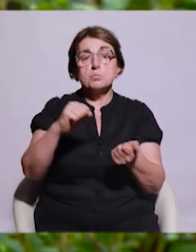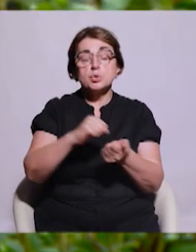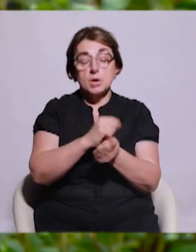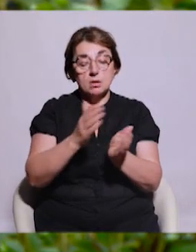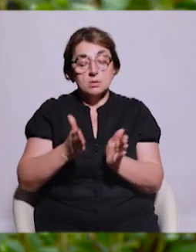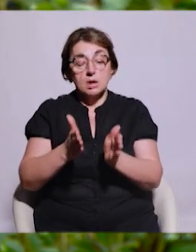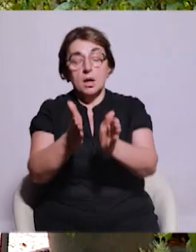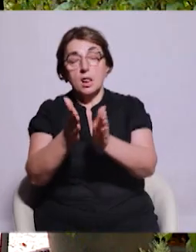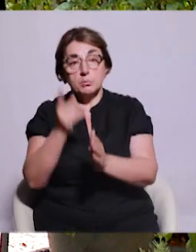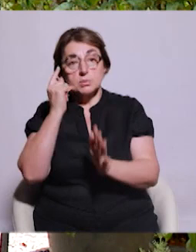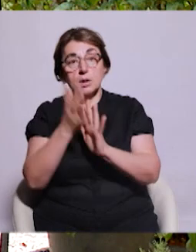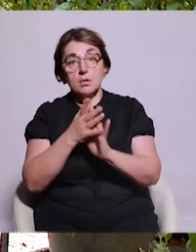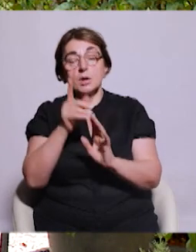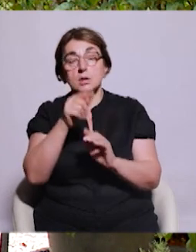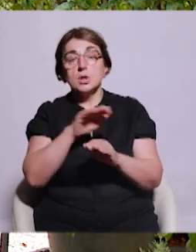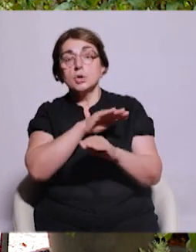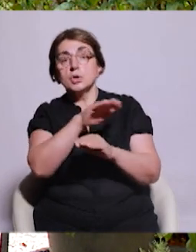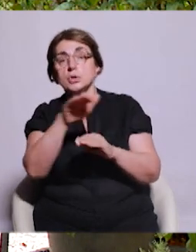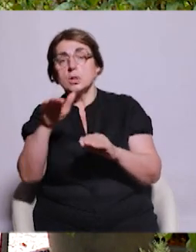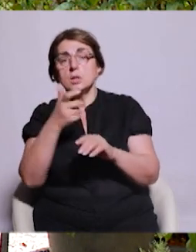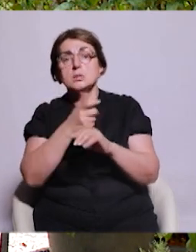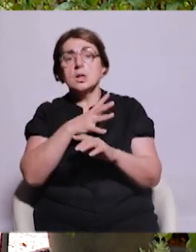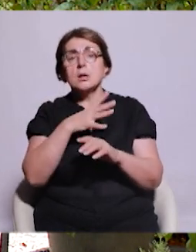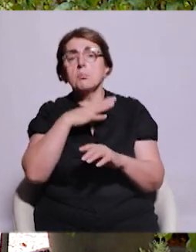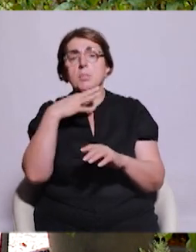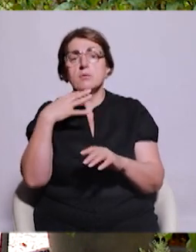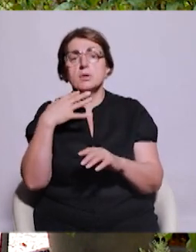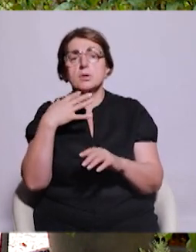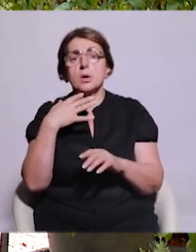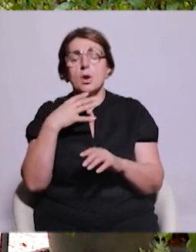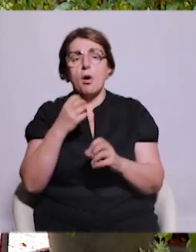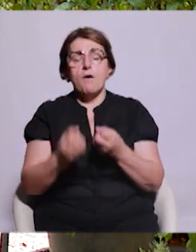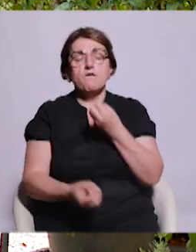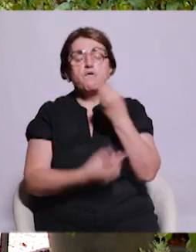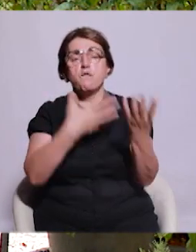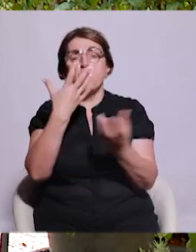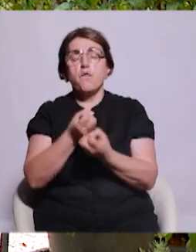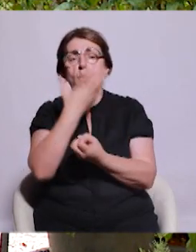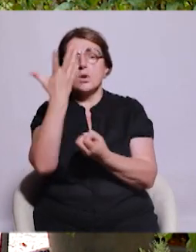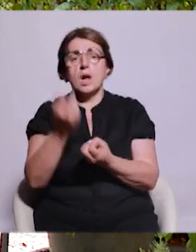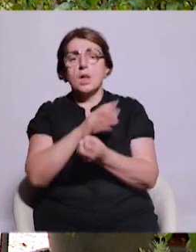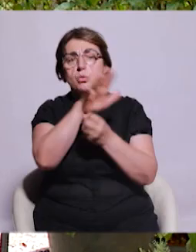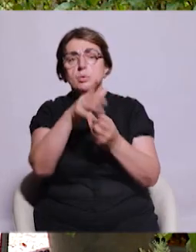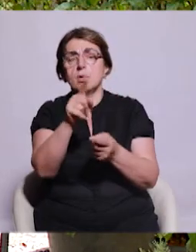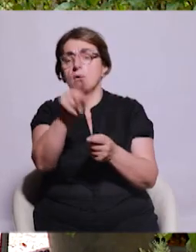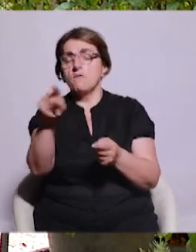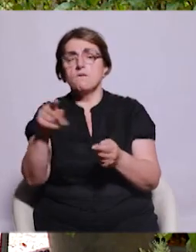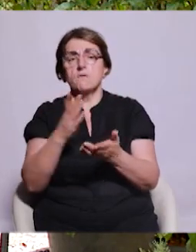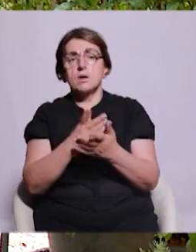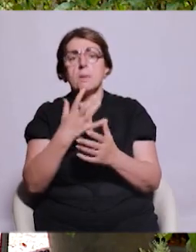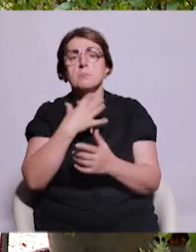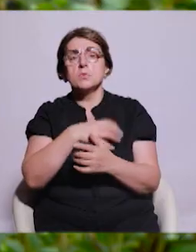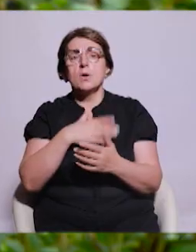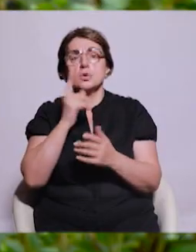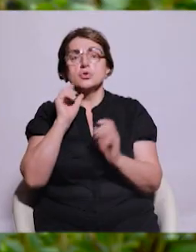მათში წყალი არ არის. ასევე მარსის ზედაპირზე შეიმჩნევა ძალიან ბევრი ვულკანური კერა. და კიდევ მნიშვნელოვანი,